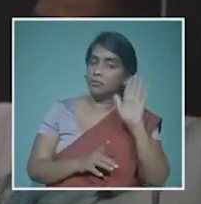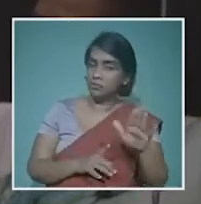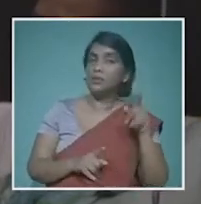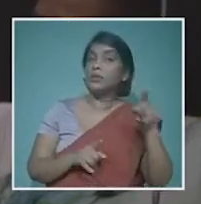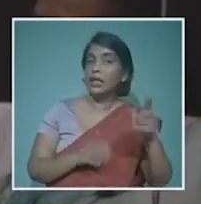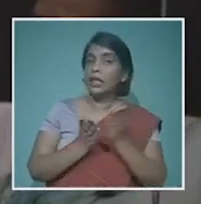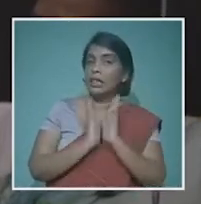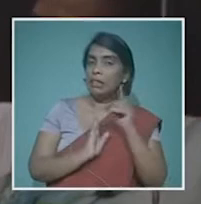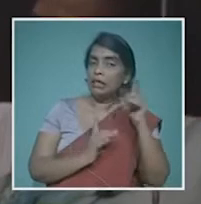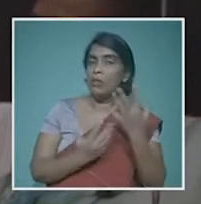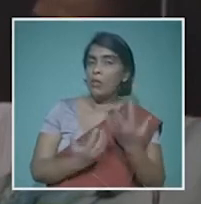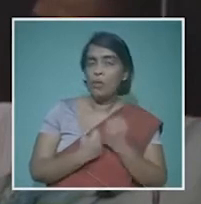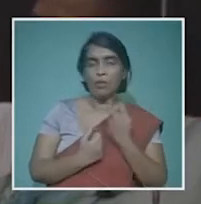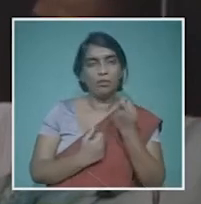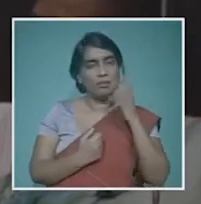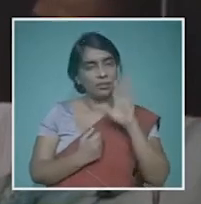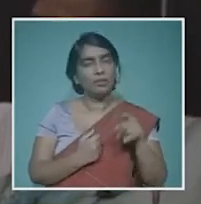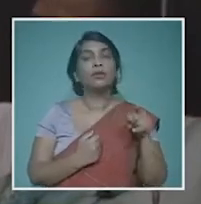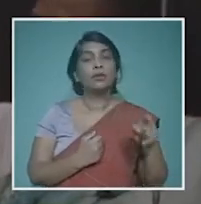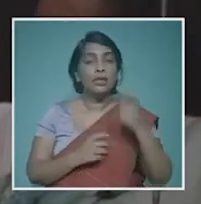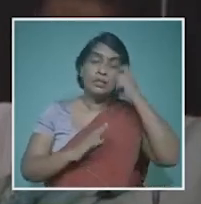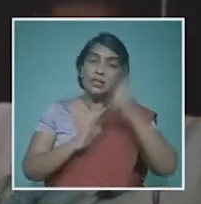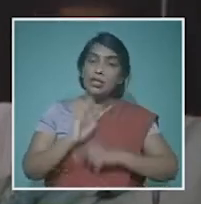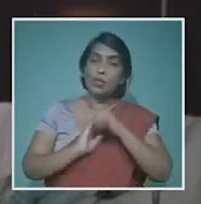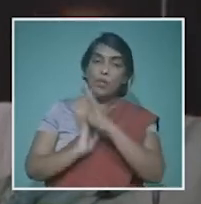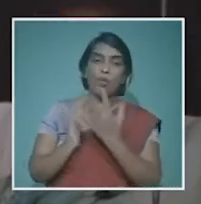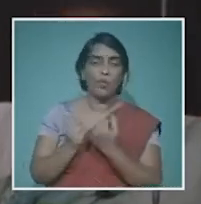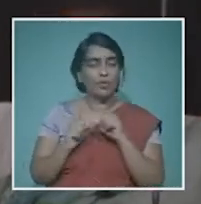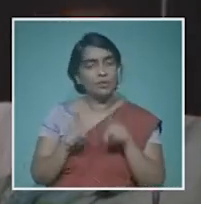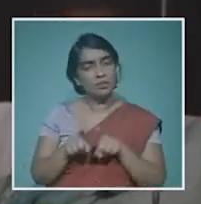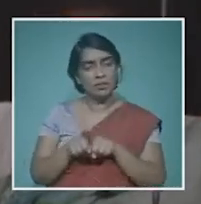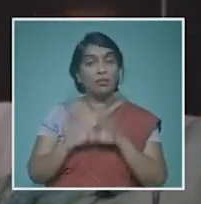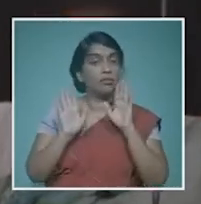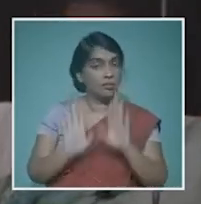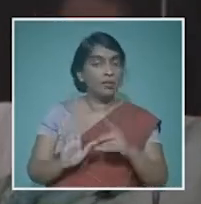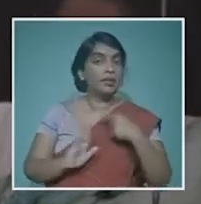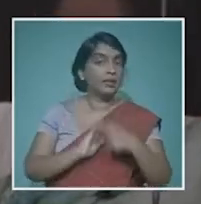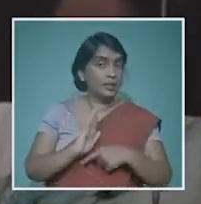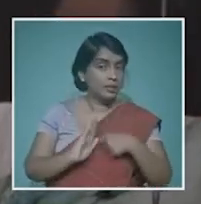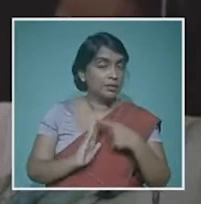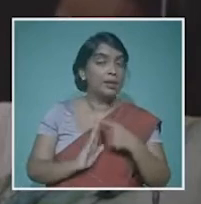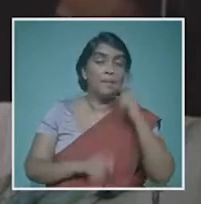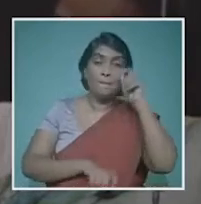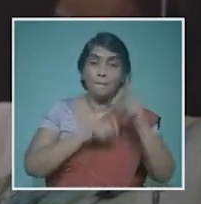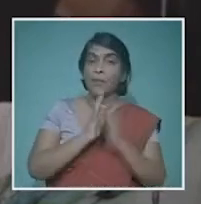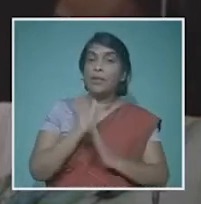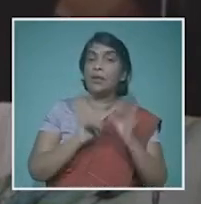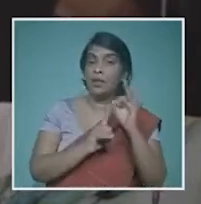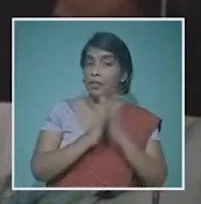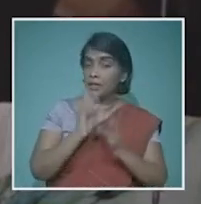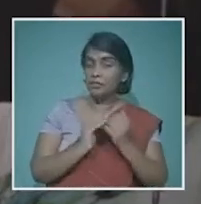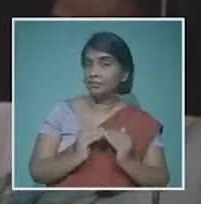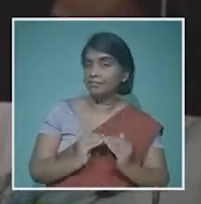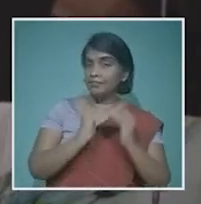ඒක ඉන්දියාවට ඕන ආර්ථිකය වෙන්න පුළුවන්. ඒක ජපානයට ඕන ආර්ථිකය වෙන්න පුළුවන්. හැබැයි ශ්‍රී ලංකාවේ මහජන නියෝජිතයන් නැගී හිටියේ